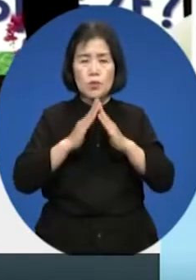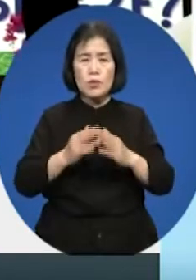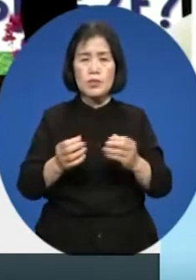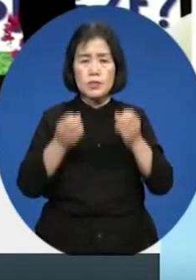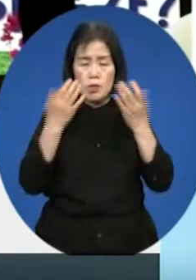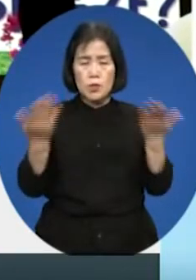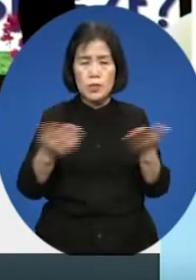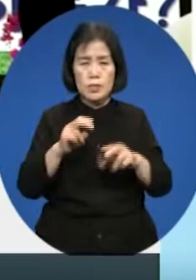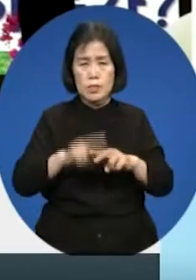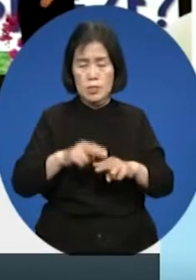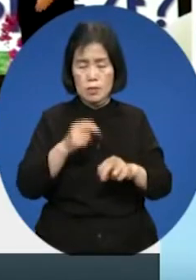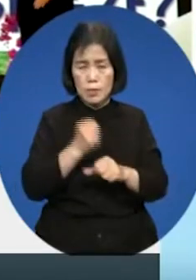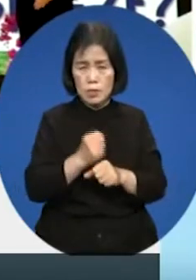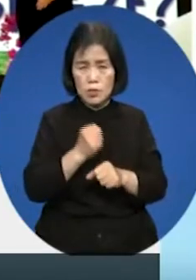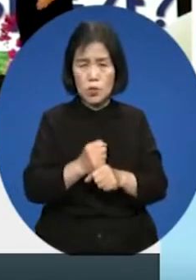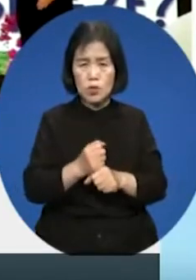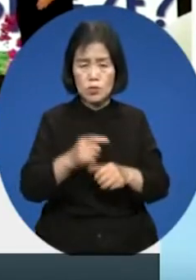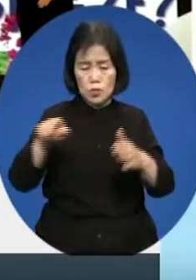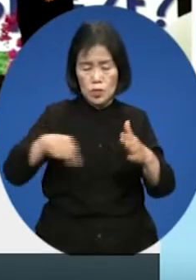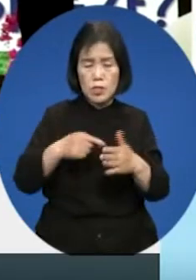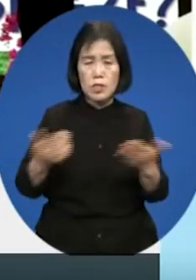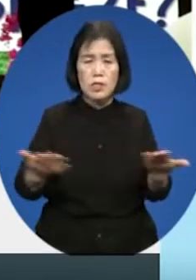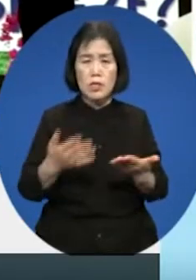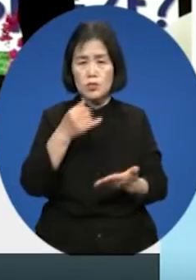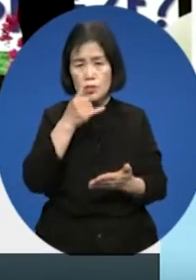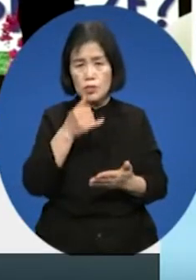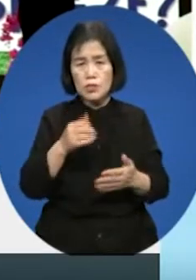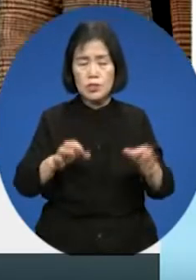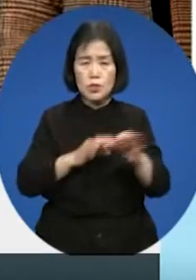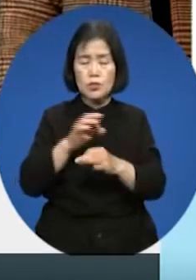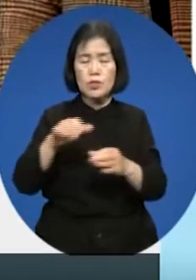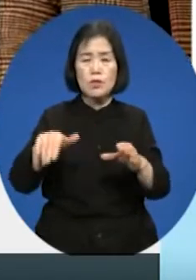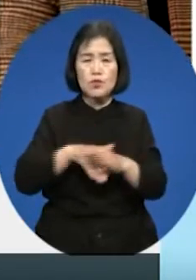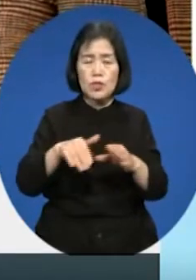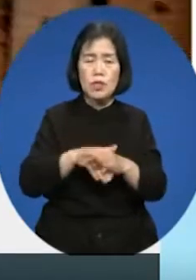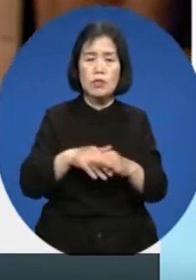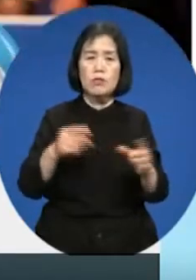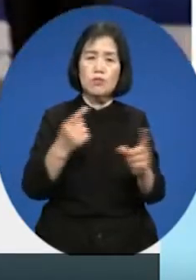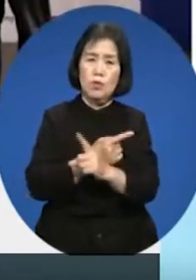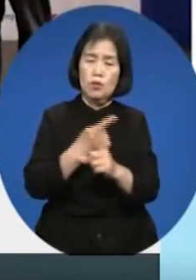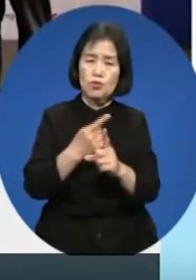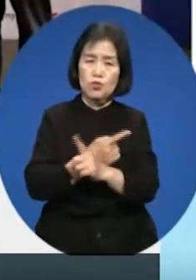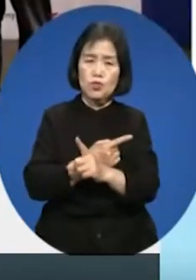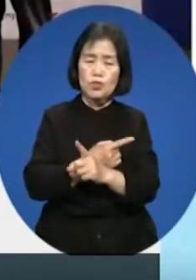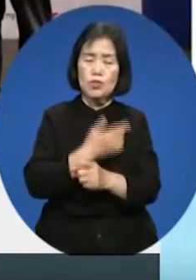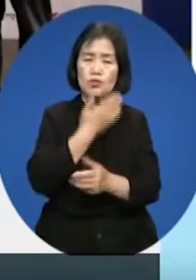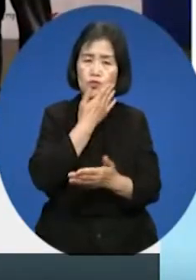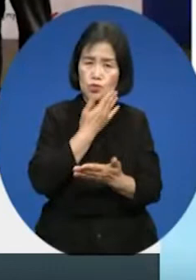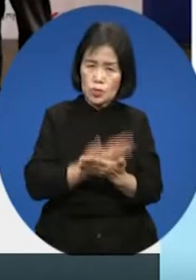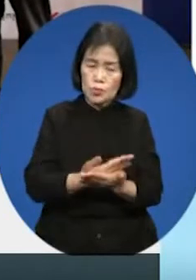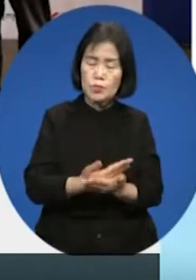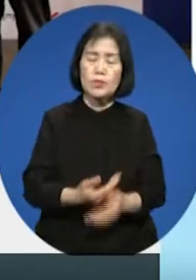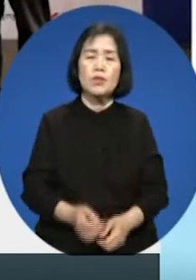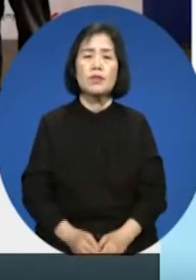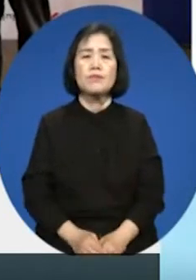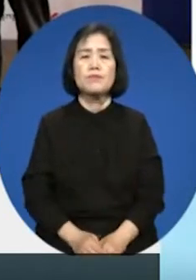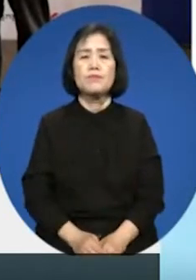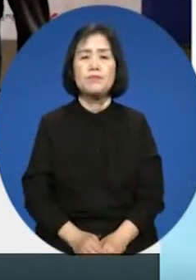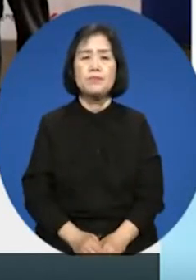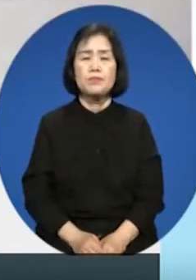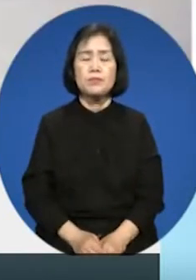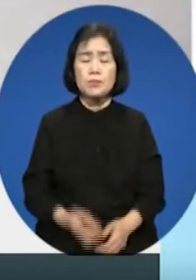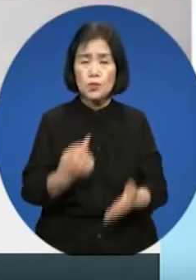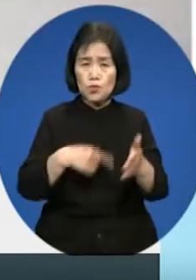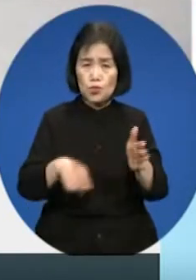일자리를 만들고 그곳에서 일할 수 있는 새로운 경제 문화를 바꿔가는 것이 저는 굉장히 중요하다고 생각하거든요. 근데 그렇게